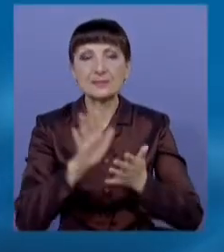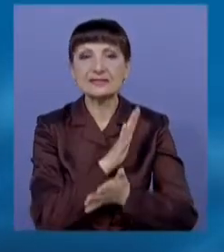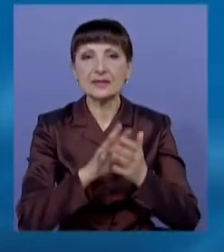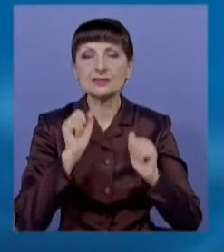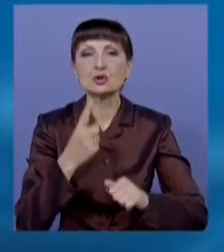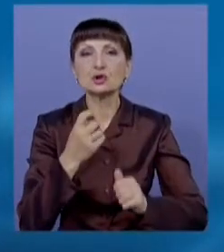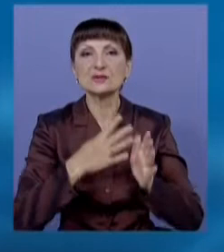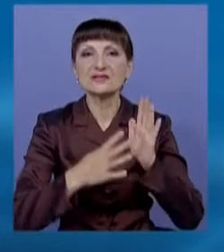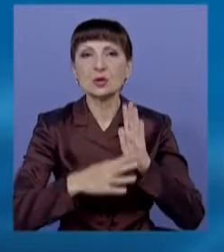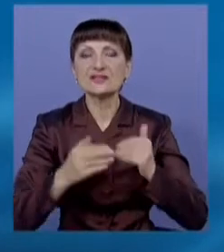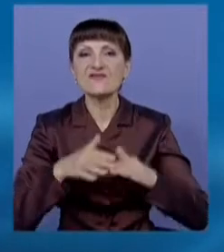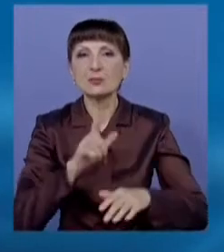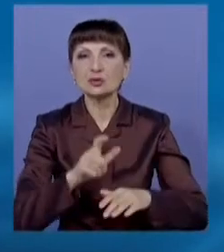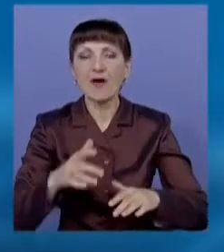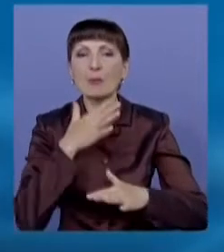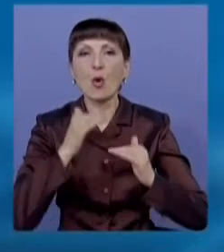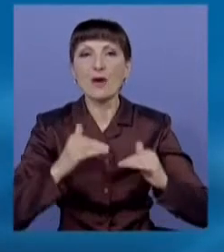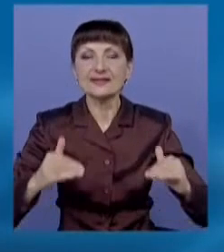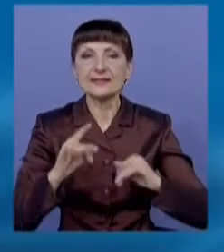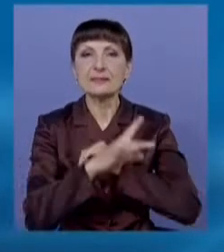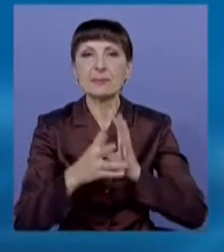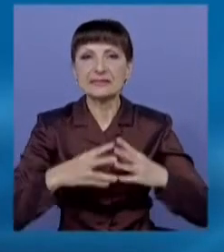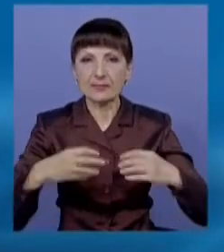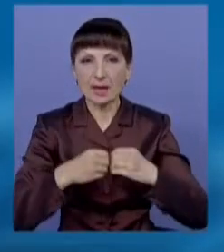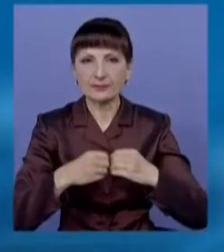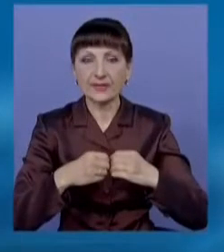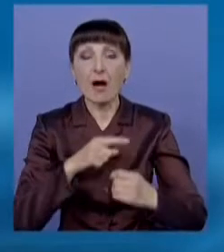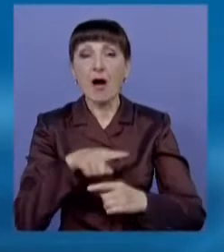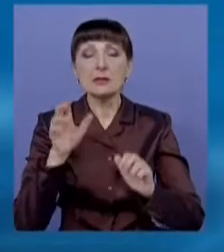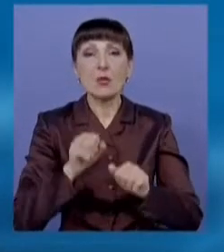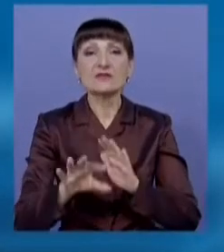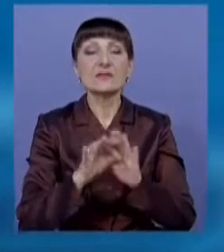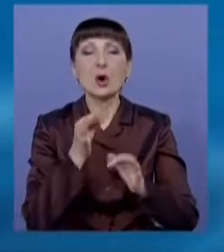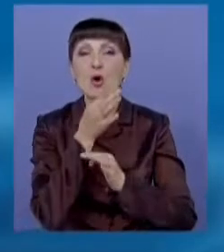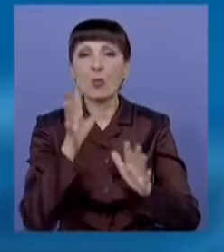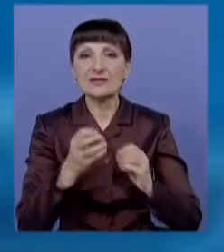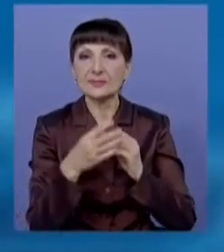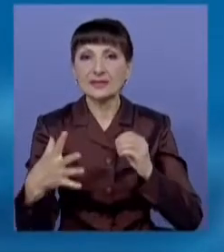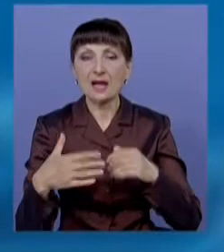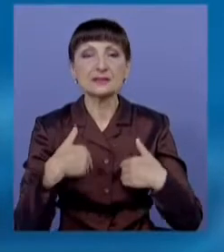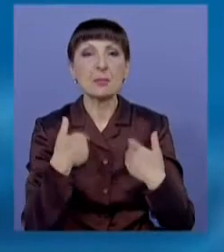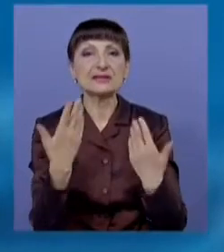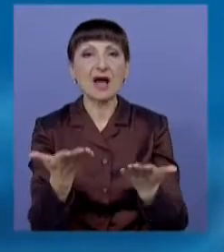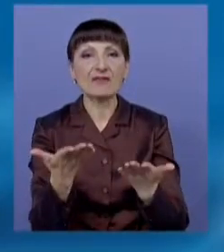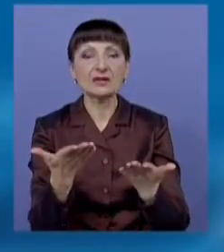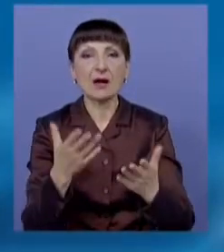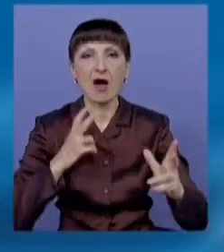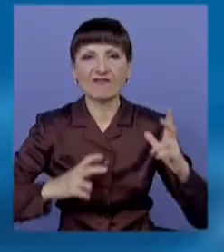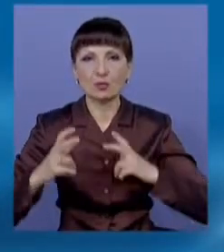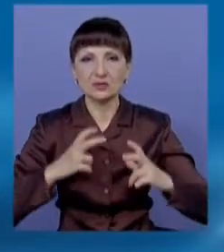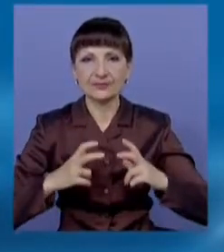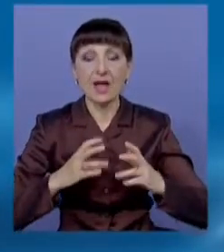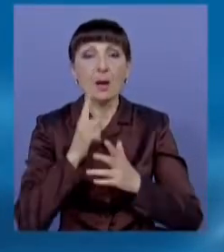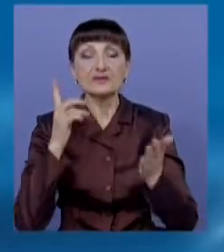смогут 190 выпускников из многодетных и малообеспеченных семей. Они могут выбрать любой из 15 представленных вузов.